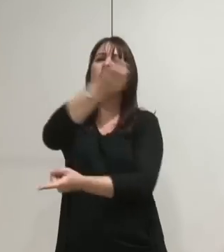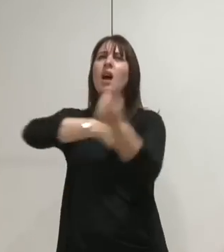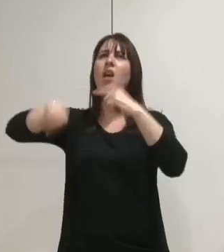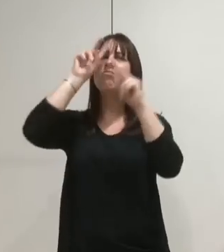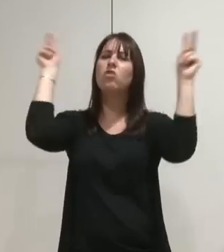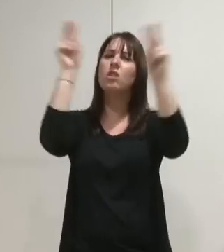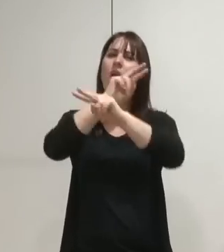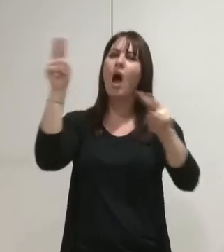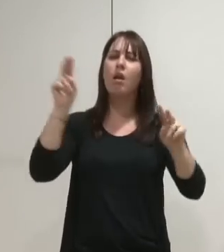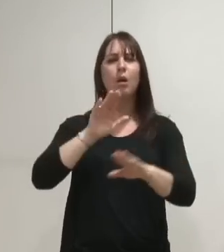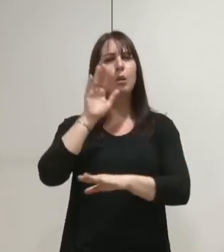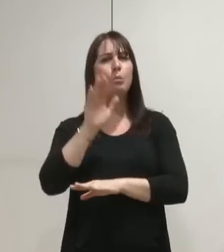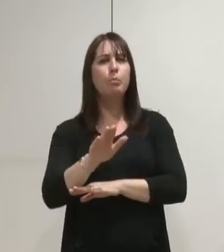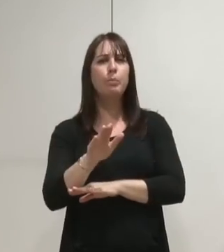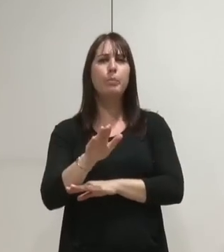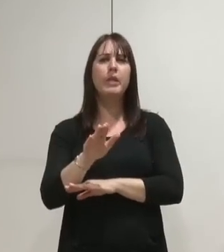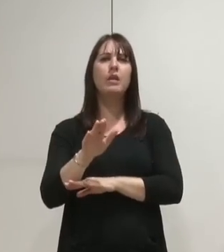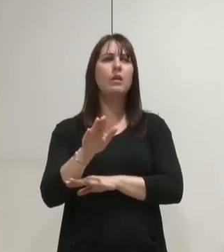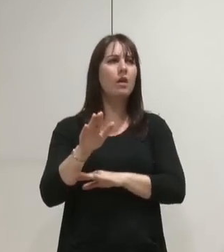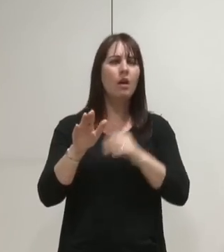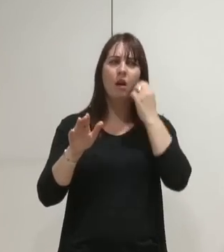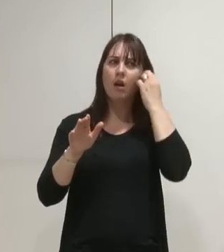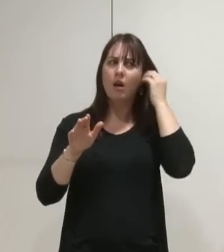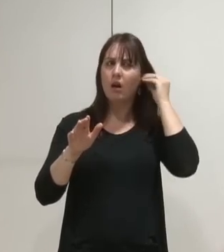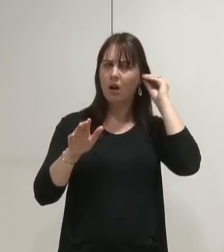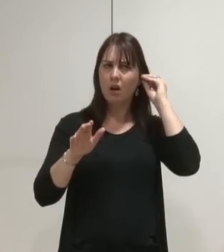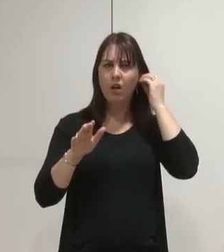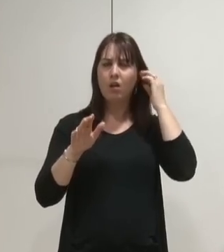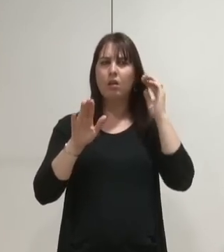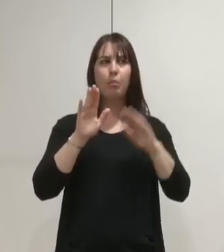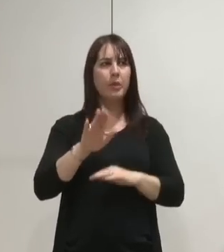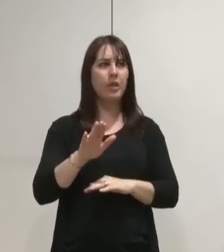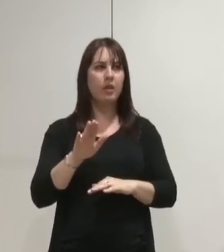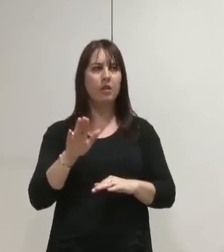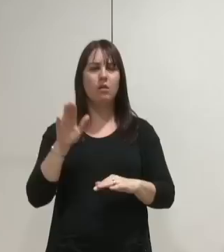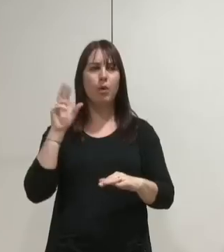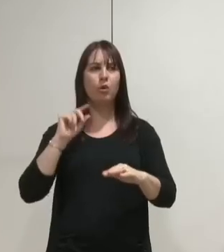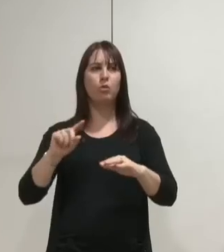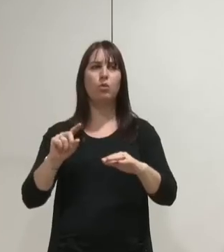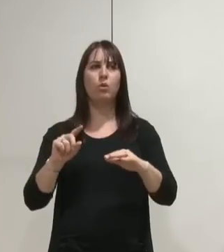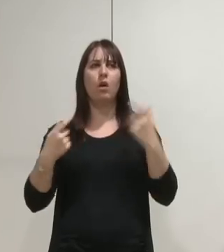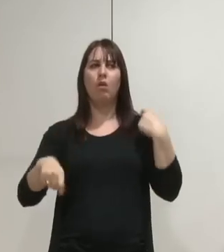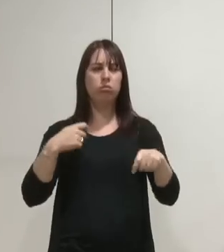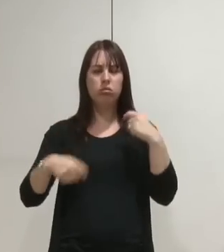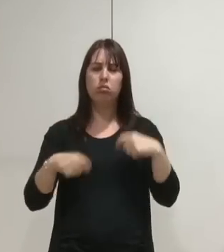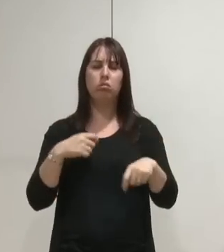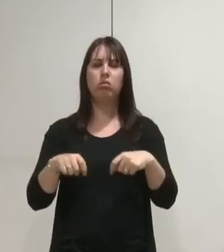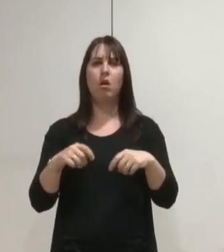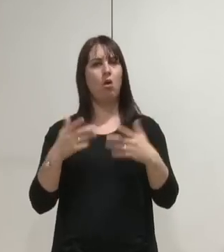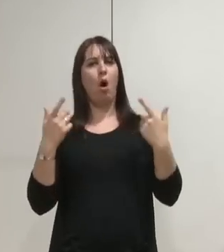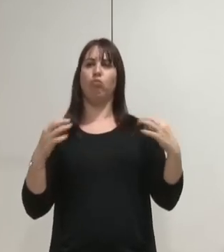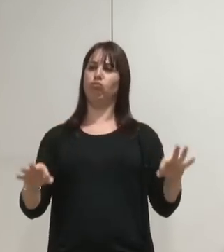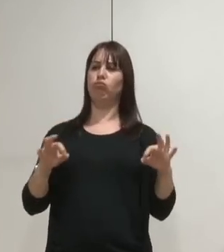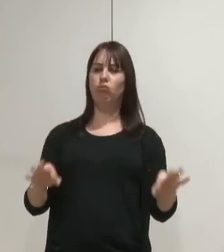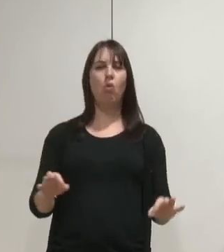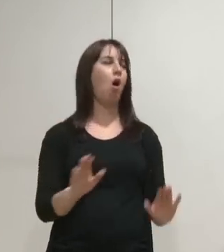était une notion très extensive que la jurisprudence avait donné à la notion d'intérêt général une dimenstion très extensive et